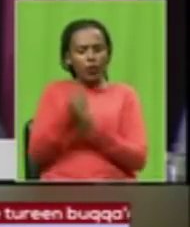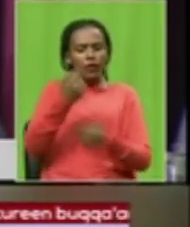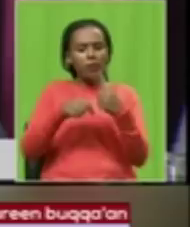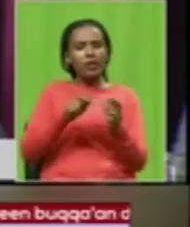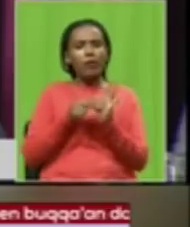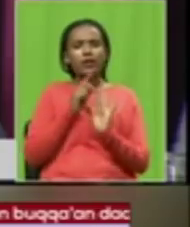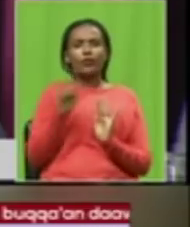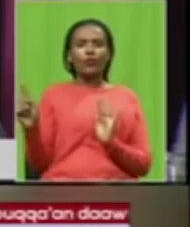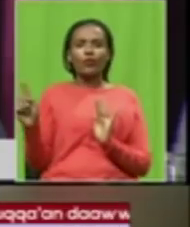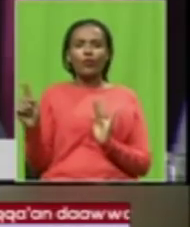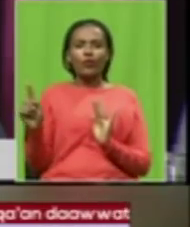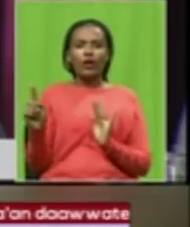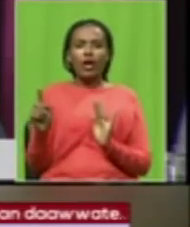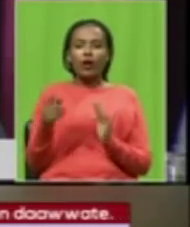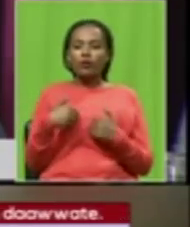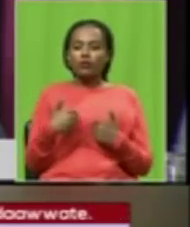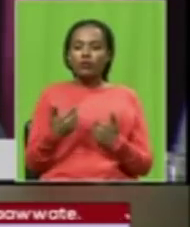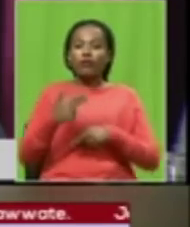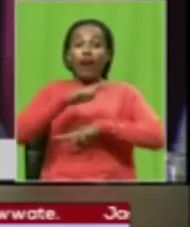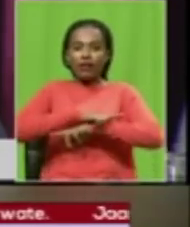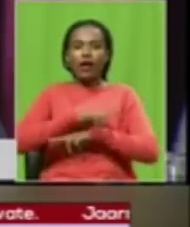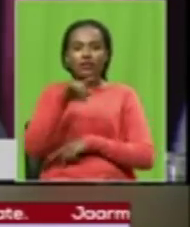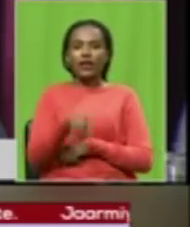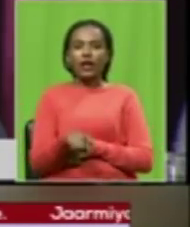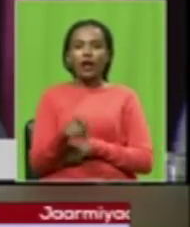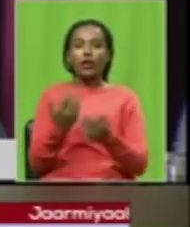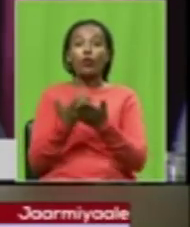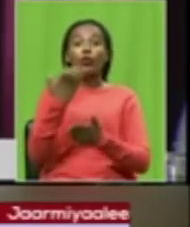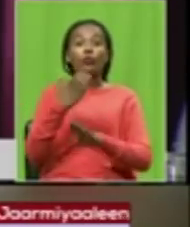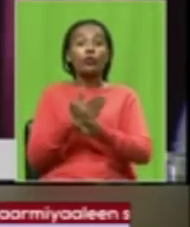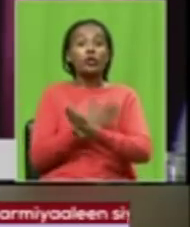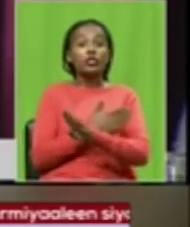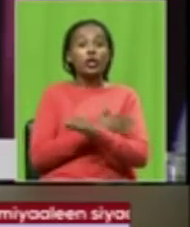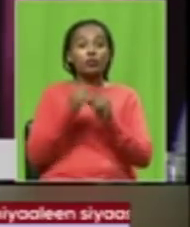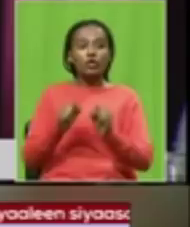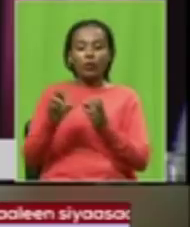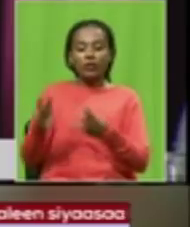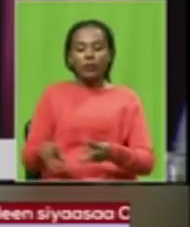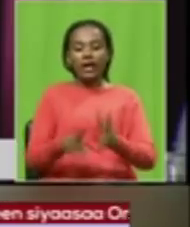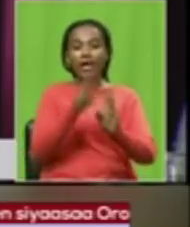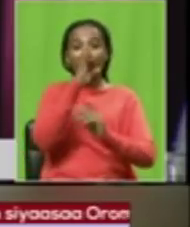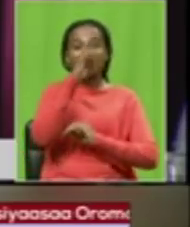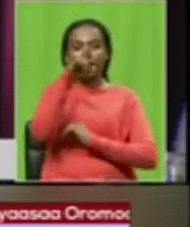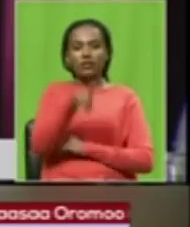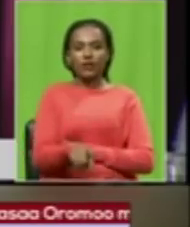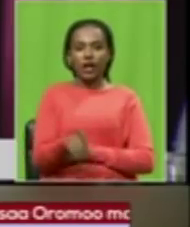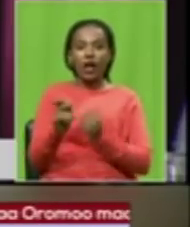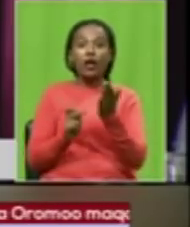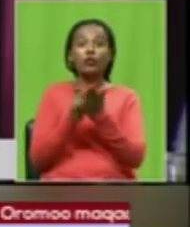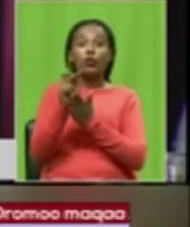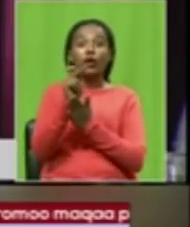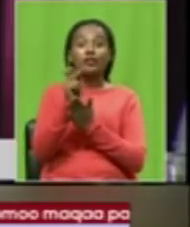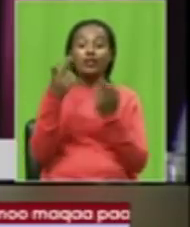dhiyaachuun rakkoowwanii fi yaada qabdan dhiyeeffachuun ni danda'ama. Heera osoo qabnu ammoo waldiiguun hin ta'u. Guddinaaf qaroomina